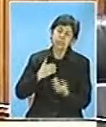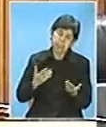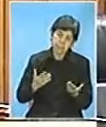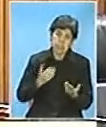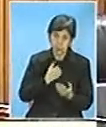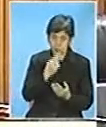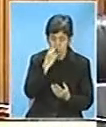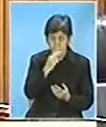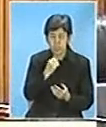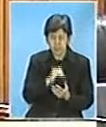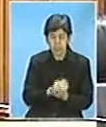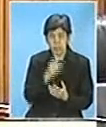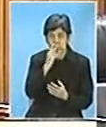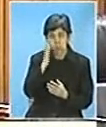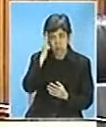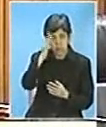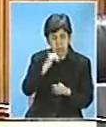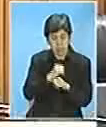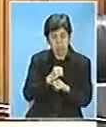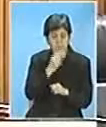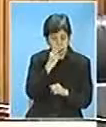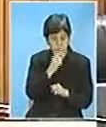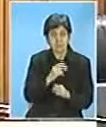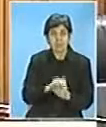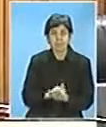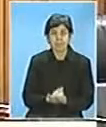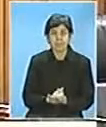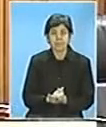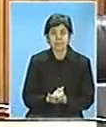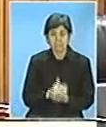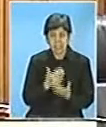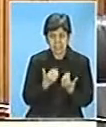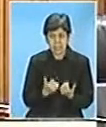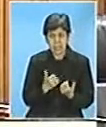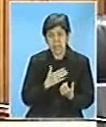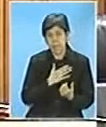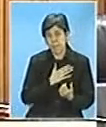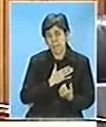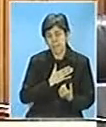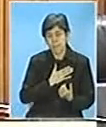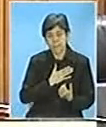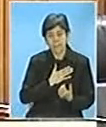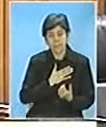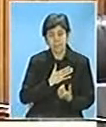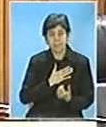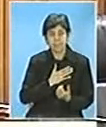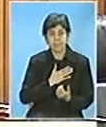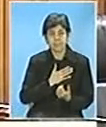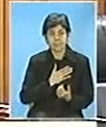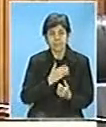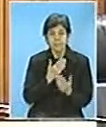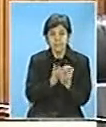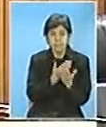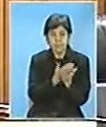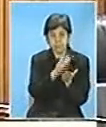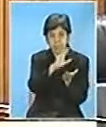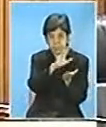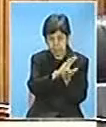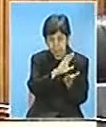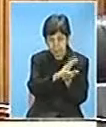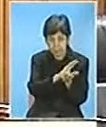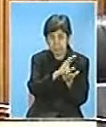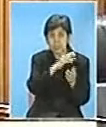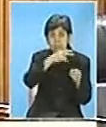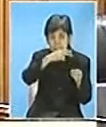ห็นผลเป็นรูปธรรมในระยะเวลาอย่างรวดเร็วคงไม่นานเท่าไหร่นะครับซึ่งตรงนี้ก็จะทำให้การเอากองทุนเงินก